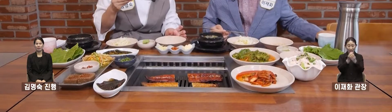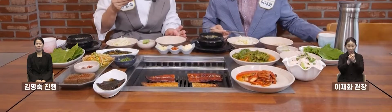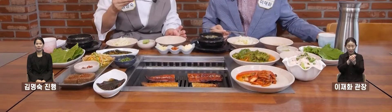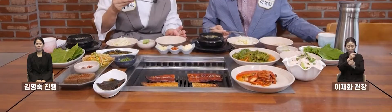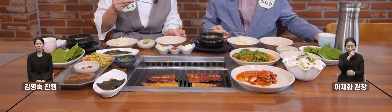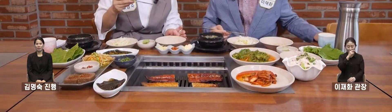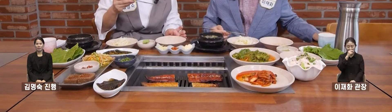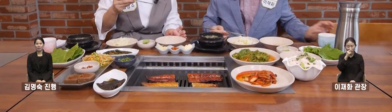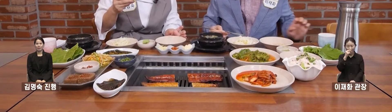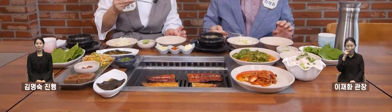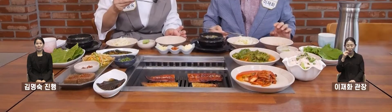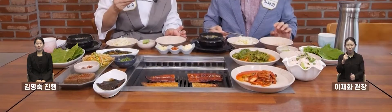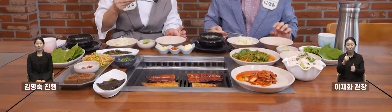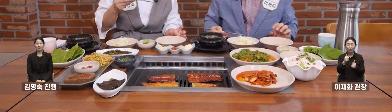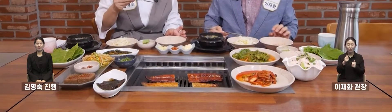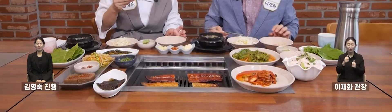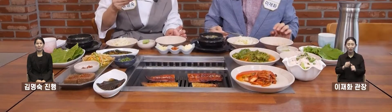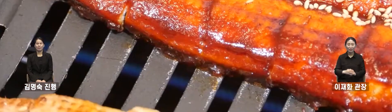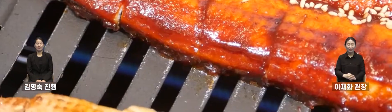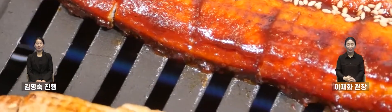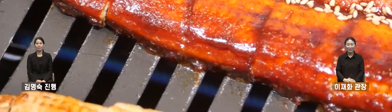깻잎의 향에다가